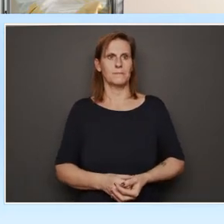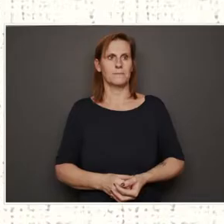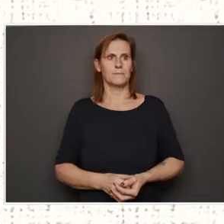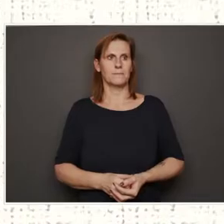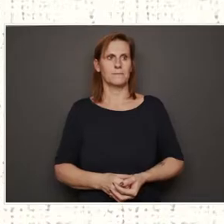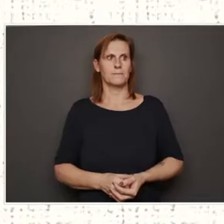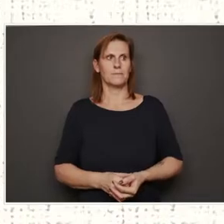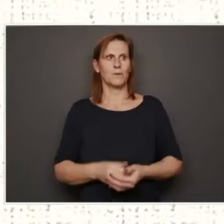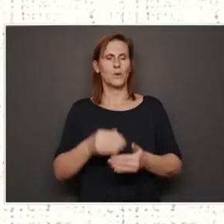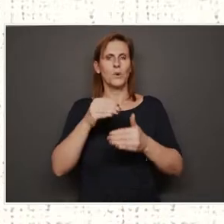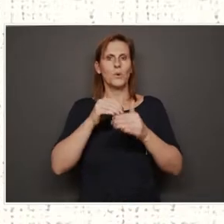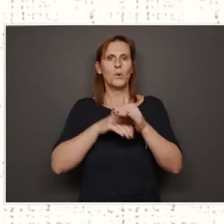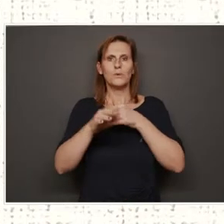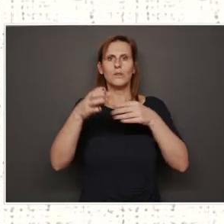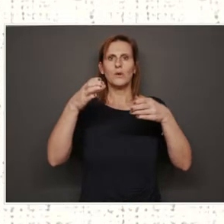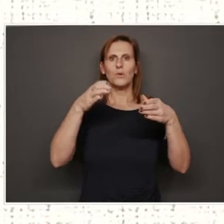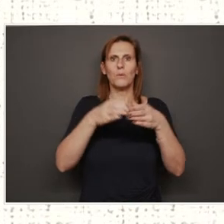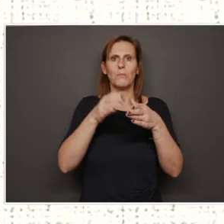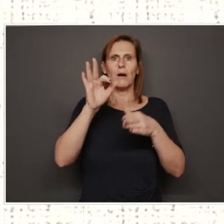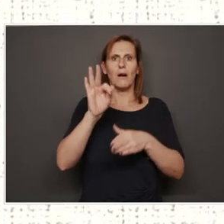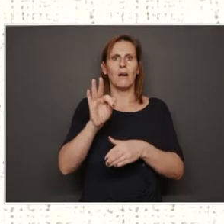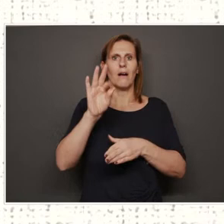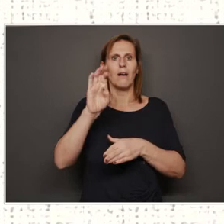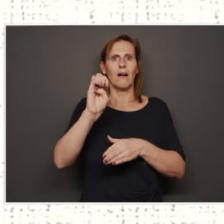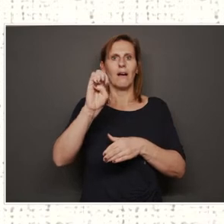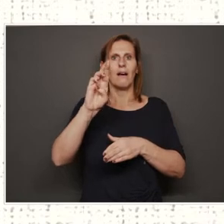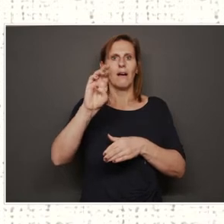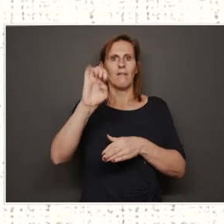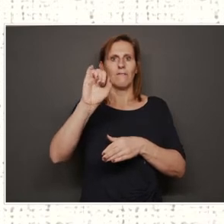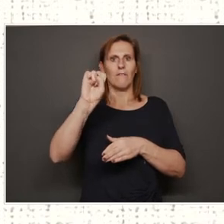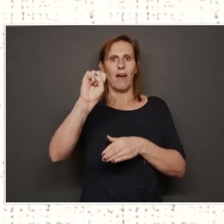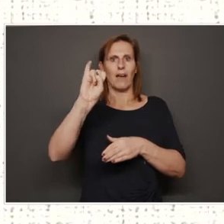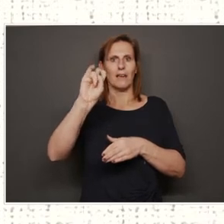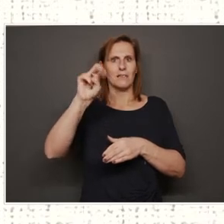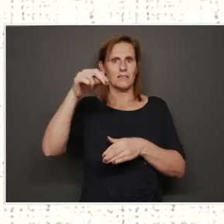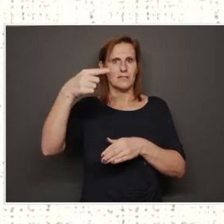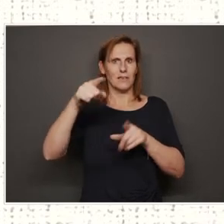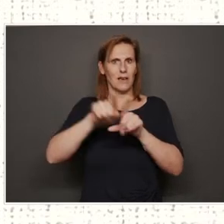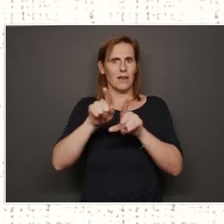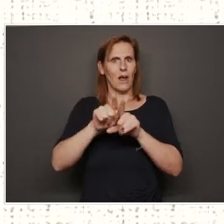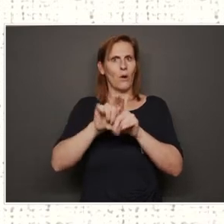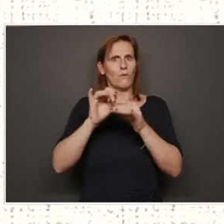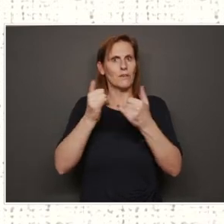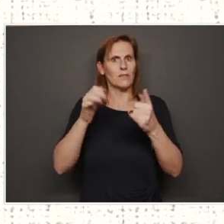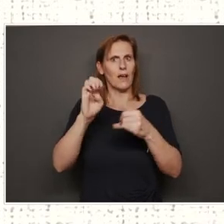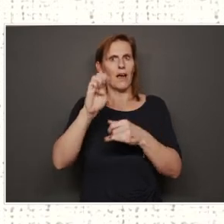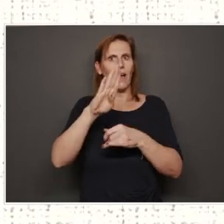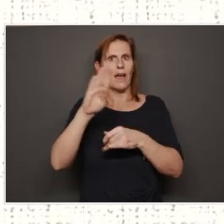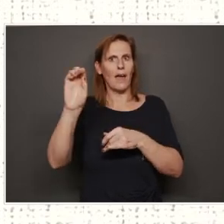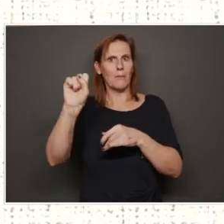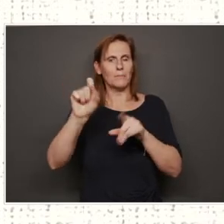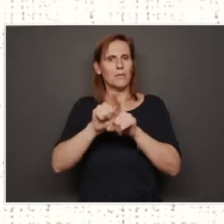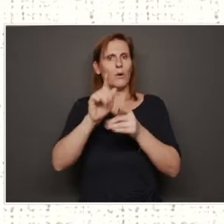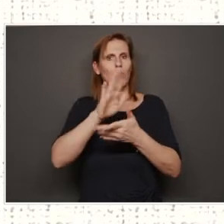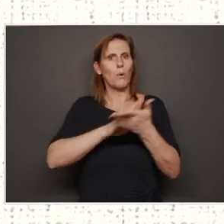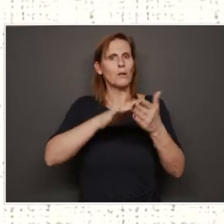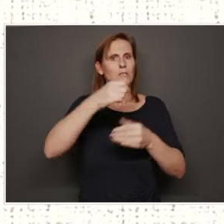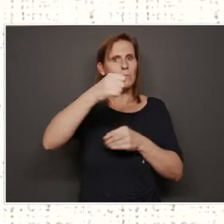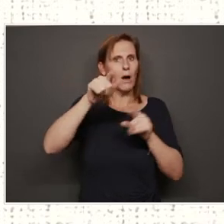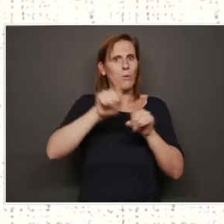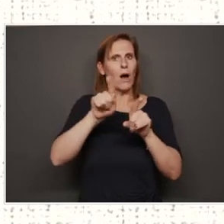Die Unternehmensgruppe Freisinger mit dem Sitz in Ebbs umfasst mehrere Sparten, unter anderem Holzbau und